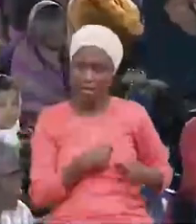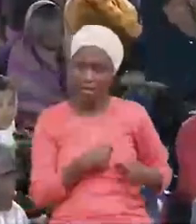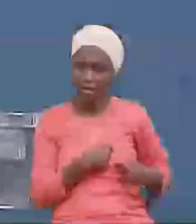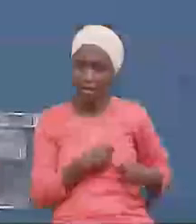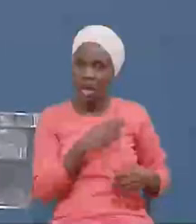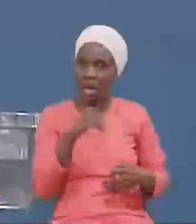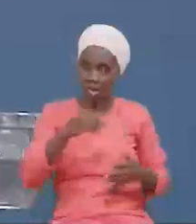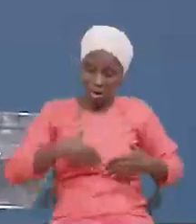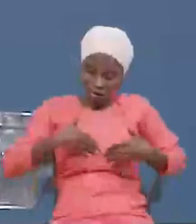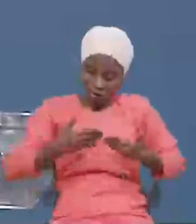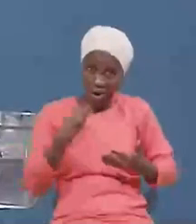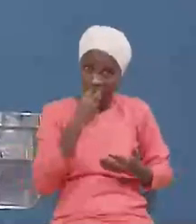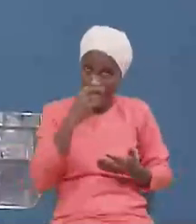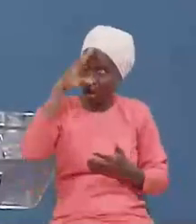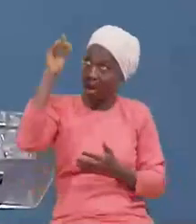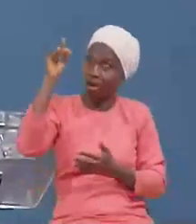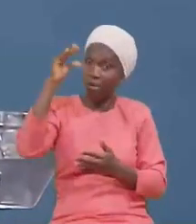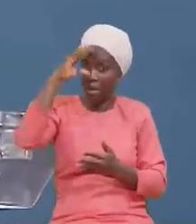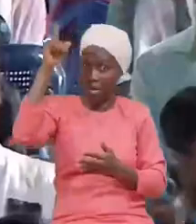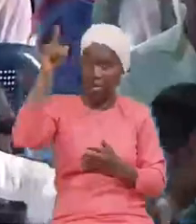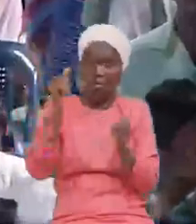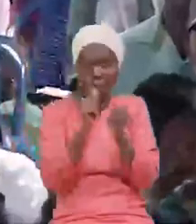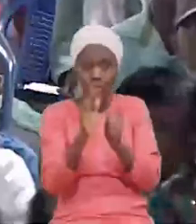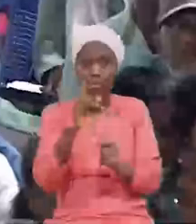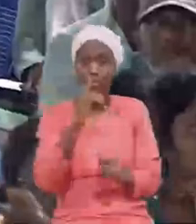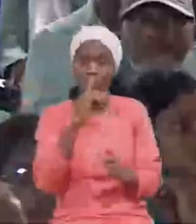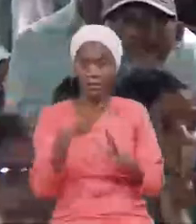et de la bouche, vous confessez cela,